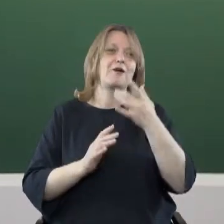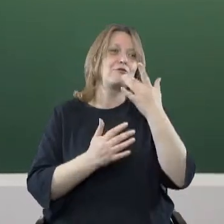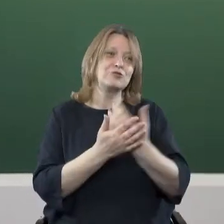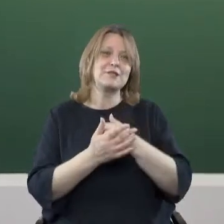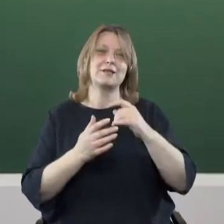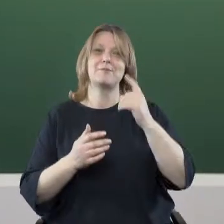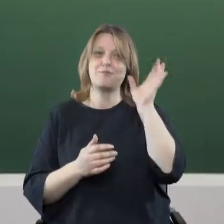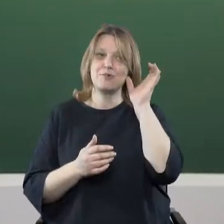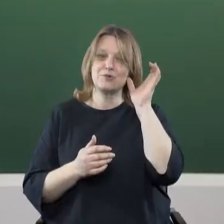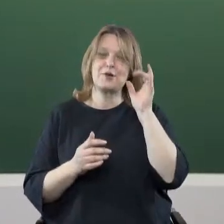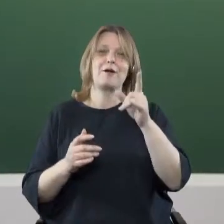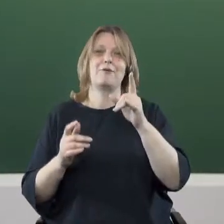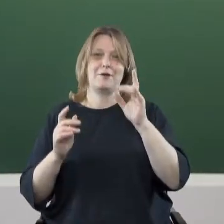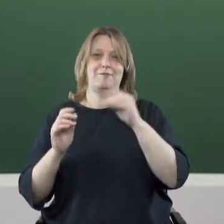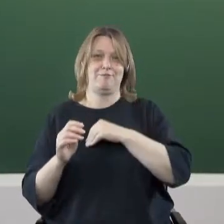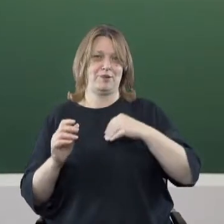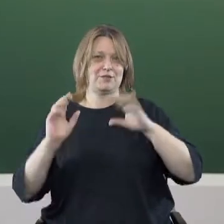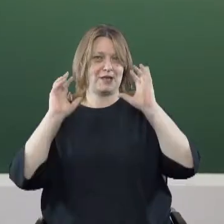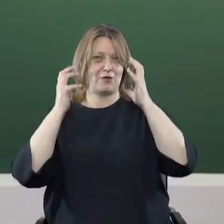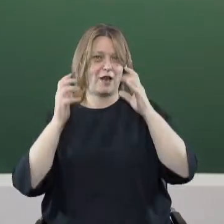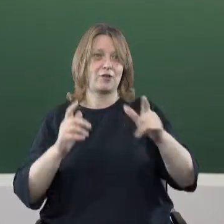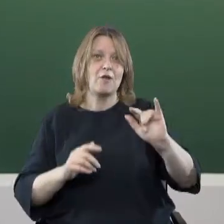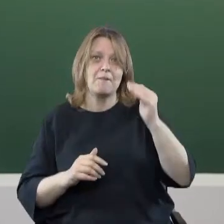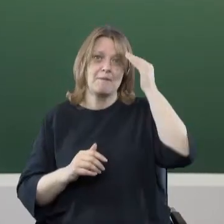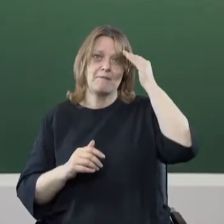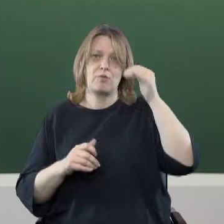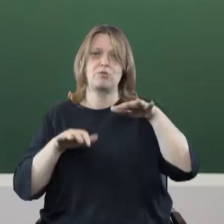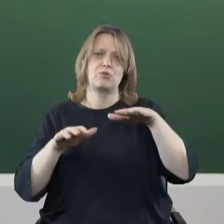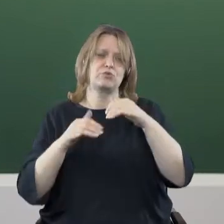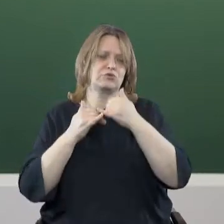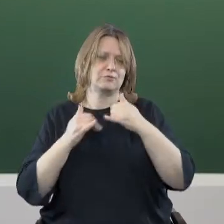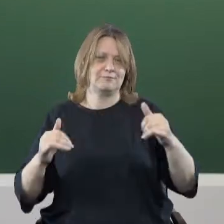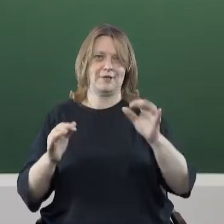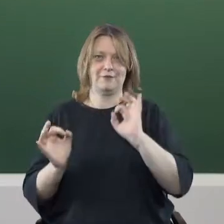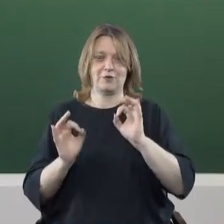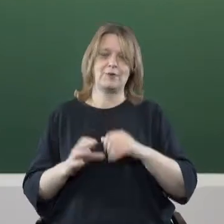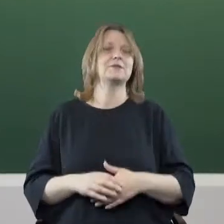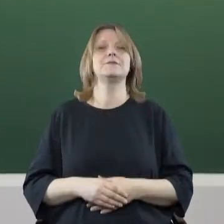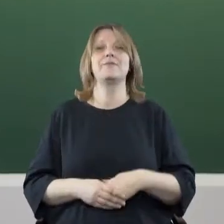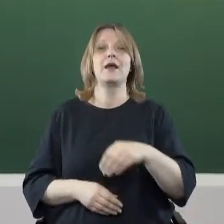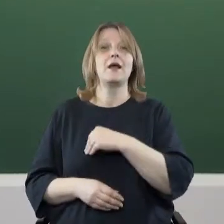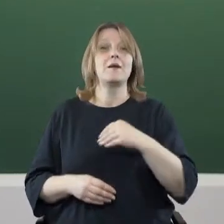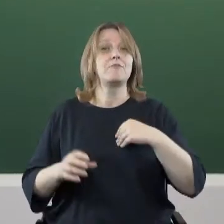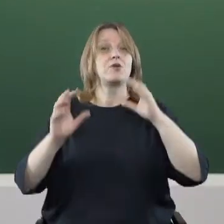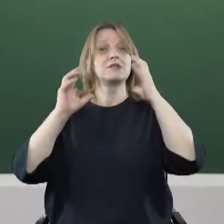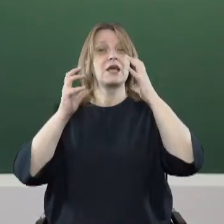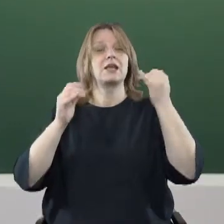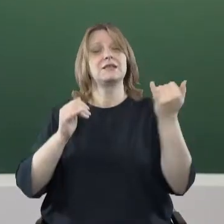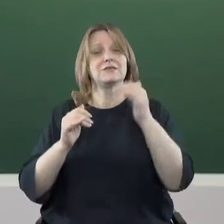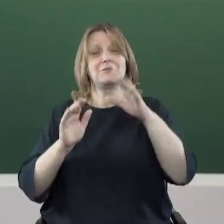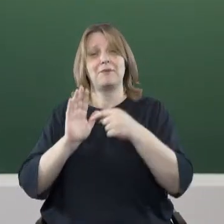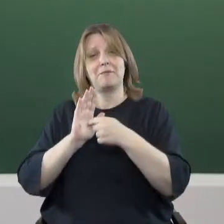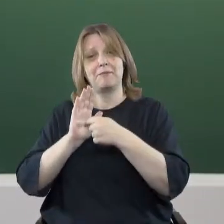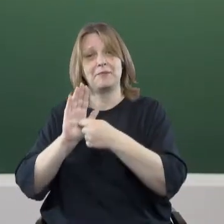żebyście posłuchały tych audycji, dowiedziały się dużo więcej. A Polskie Radio zawsze będzie pełniło misję, zawsze będzie